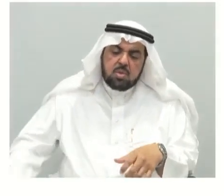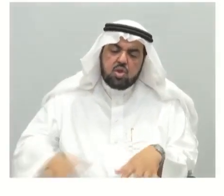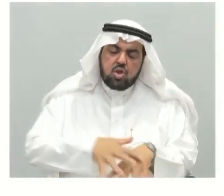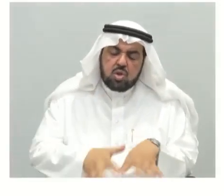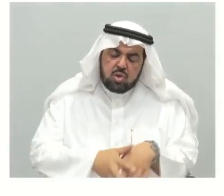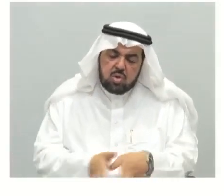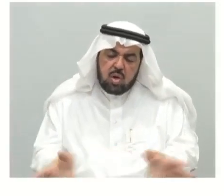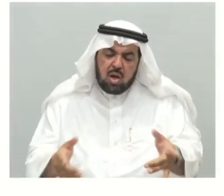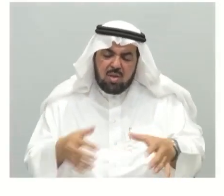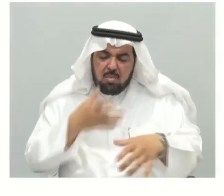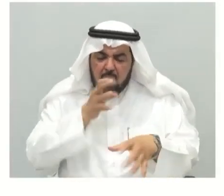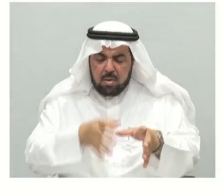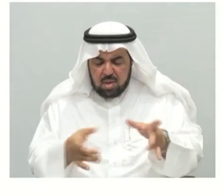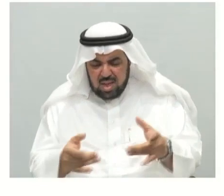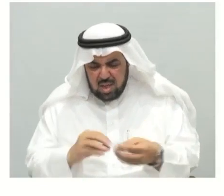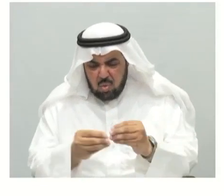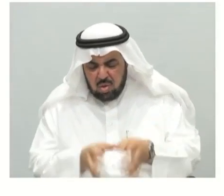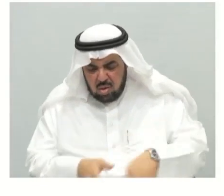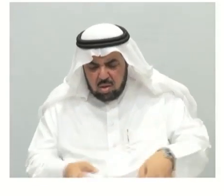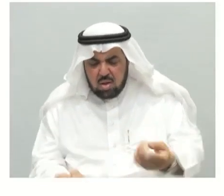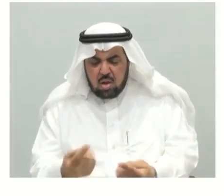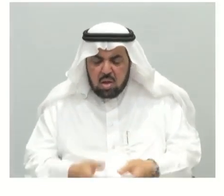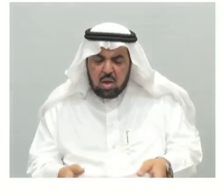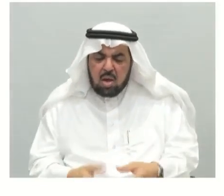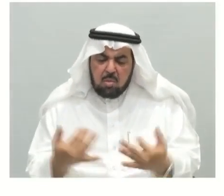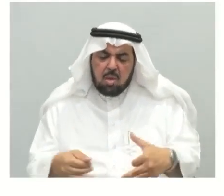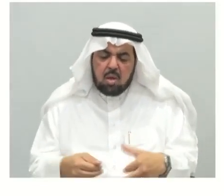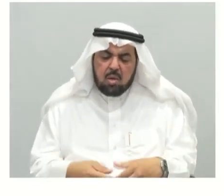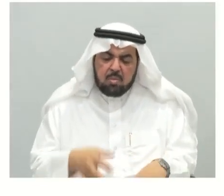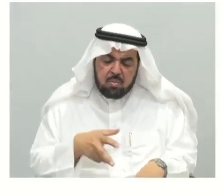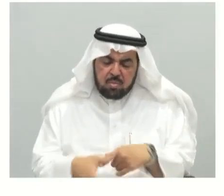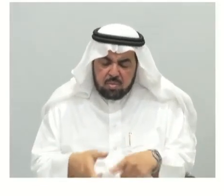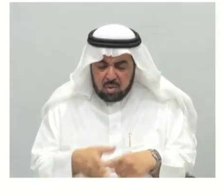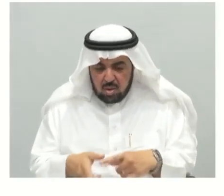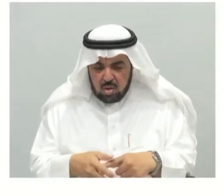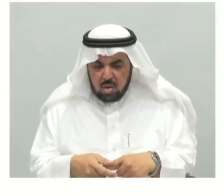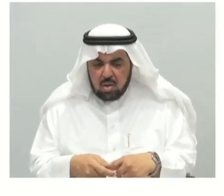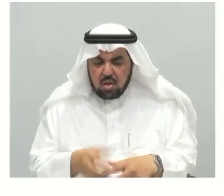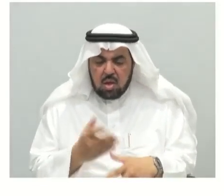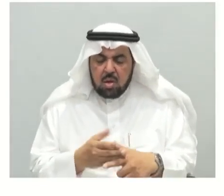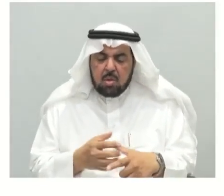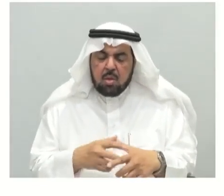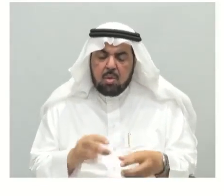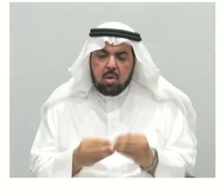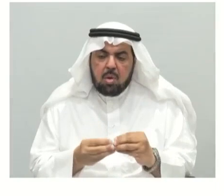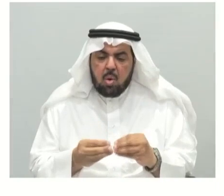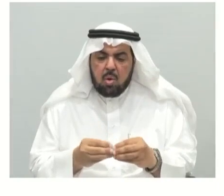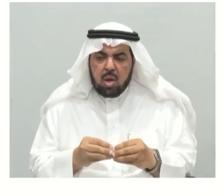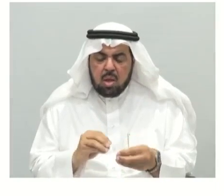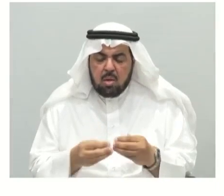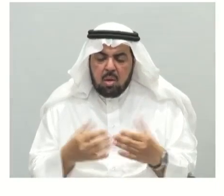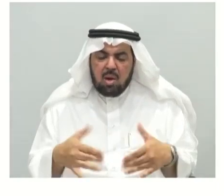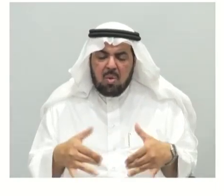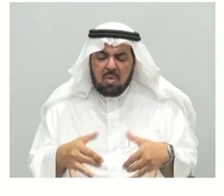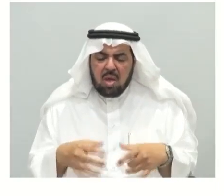والنظم البيه المرتبطه بها مهدده زياده زياده كميه الملوثات فكمي الملوثات